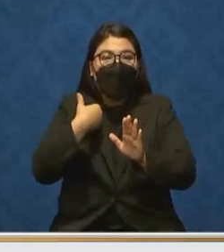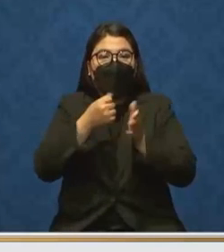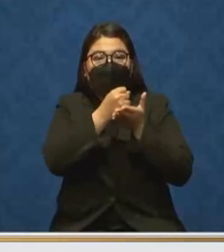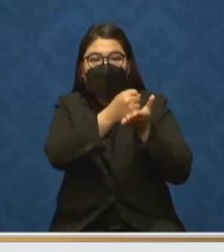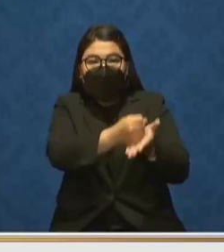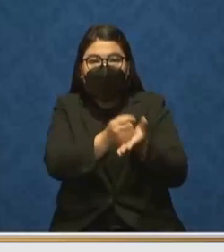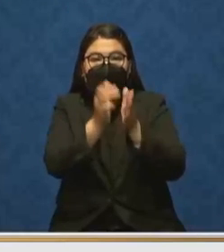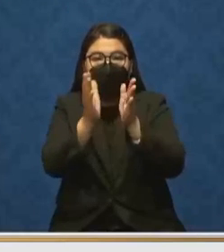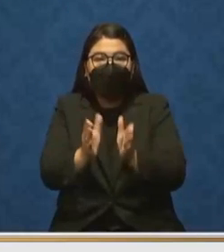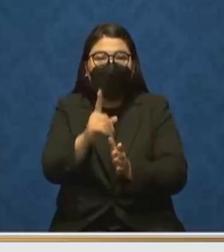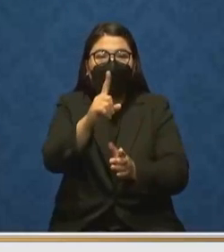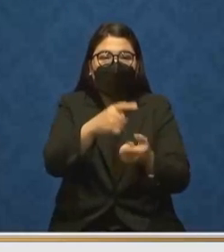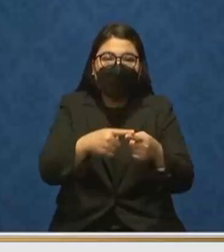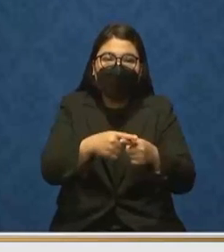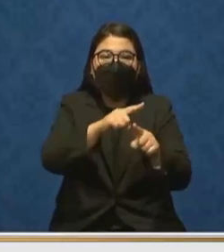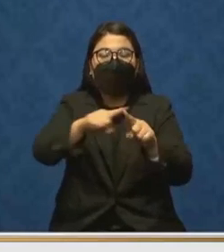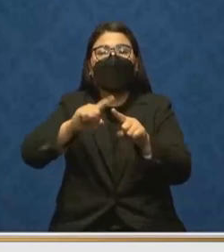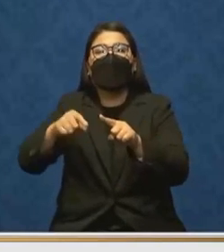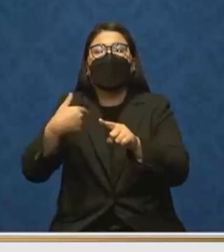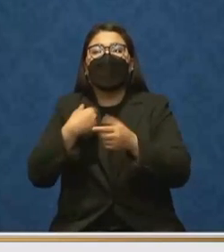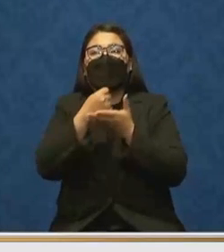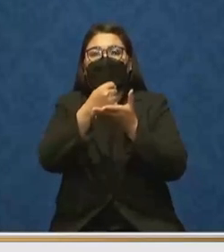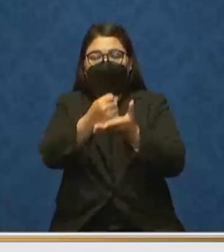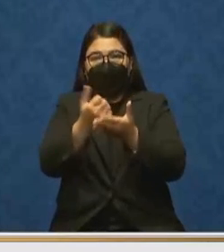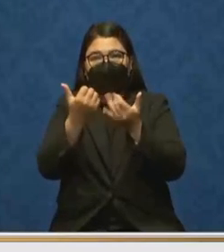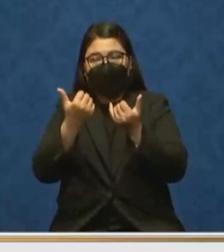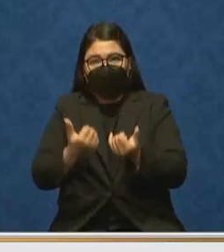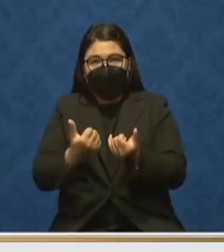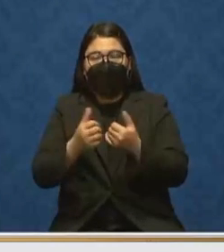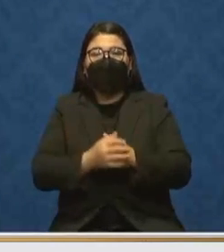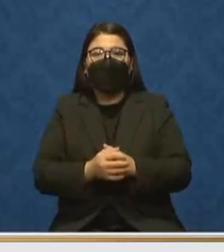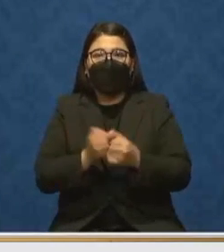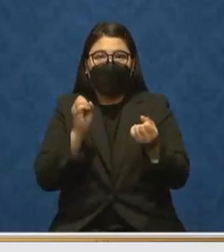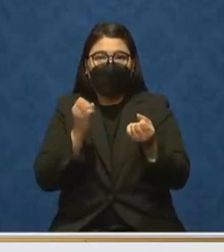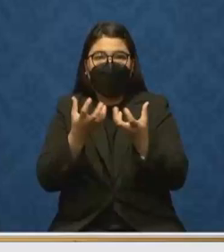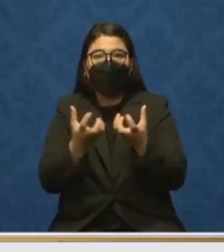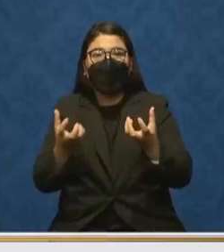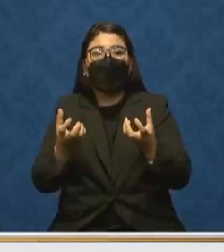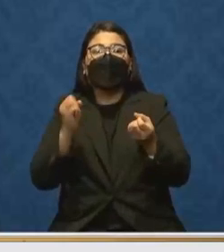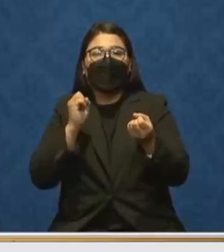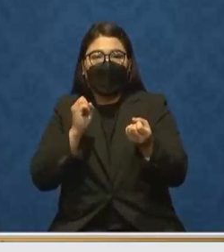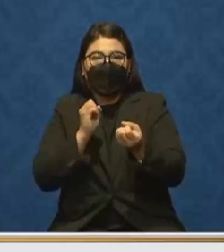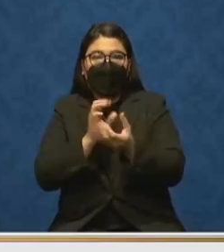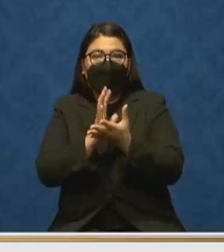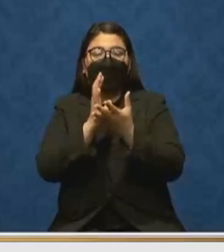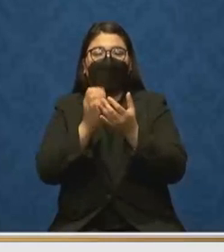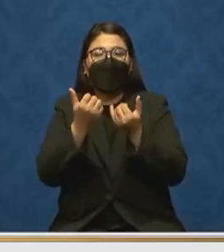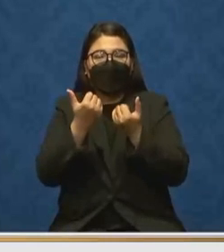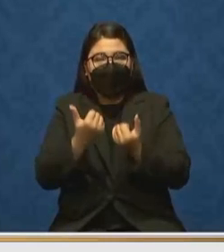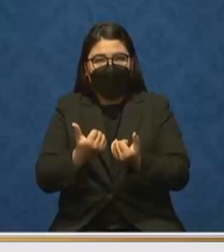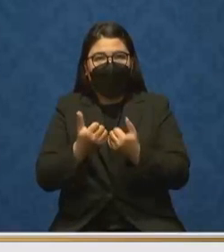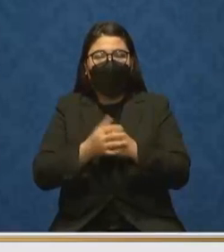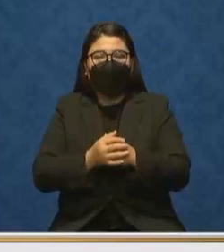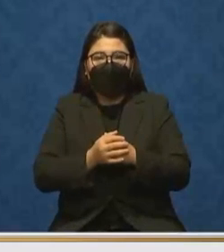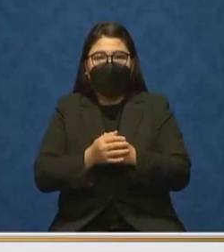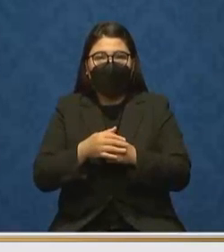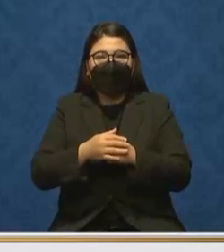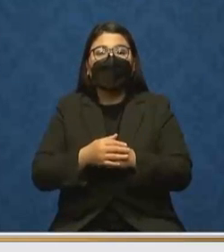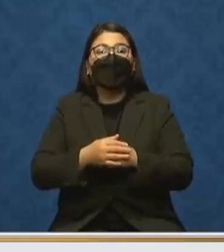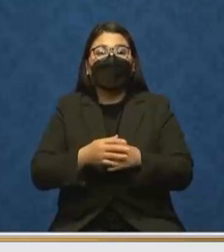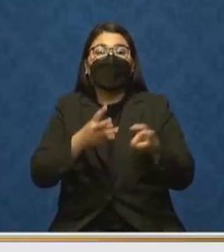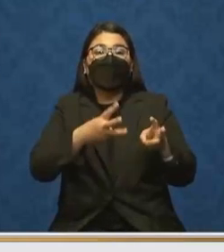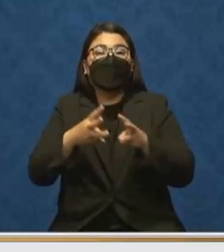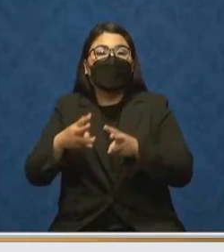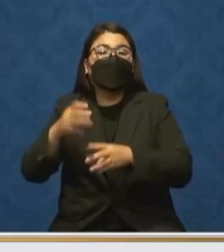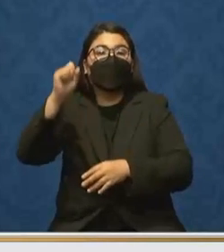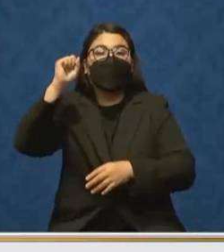ภัยเพื่อลดความสูญเสียและสร้างความปลอดภัยในชีวิตและทรัพย์สินของประชาชนเพิ่มประสิทธิภาพการเตือนภัยพิบัติการสร้าง